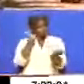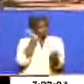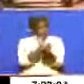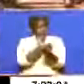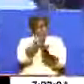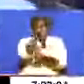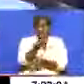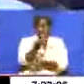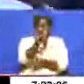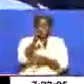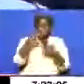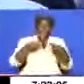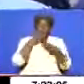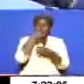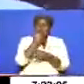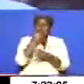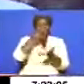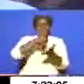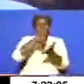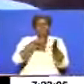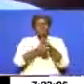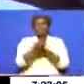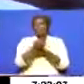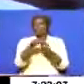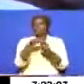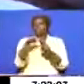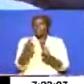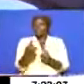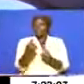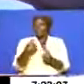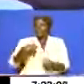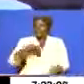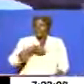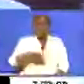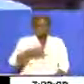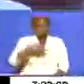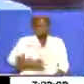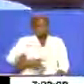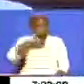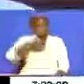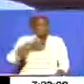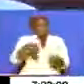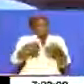na mauaji hayo. Tunautika kila alichinjwa.